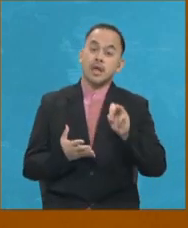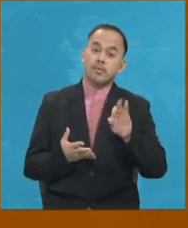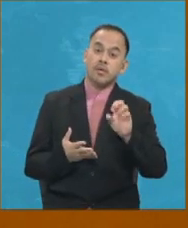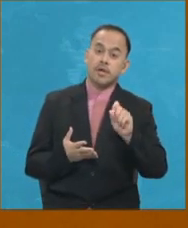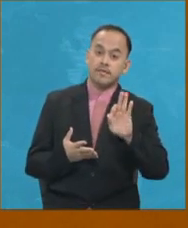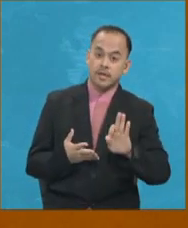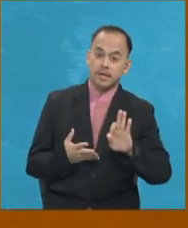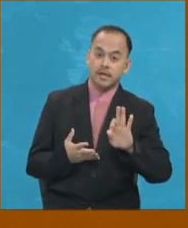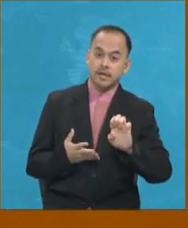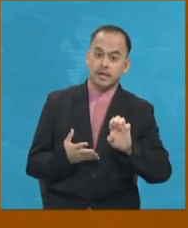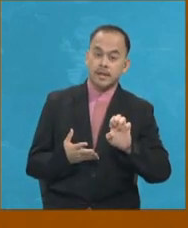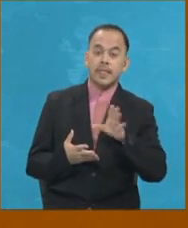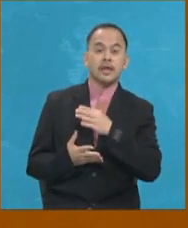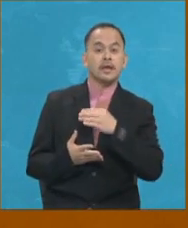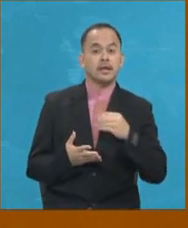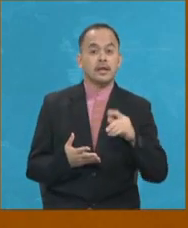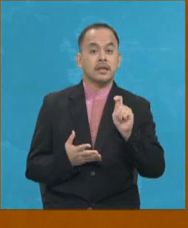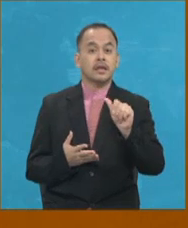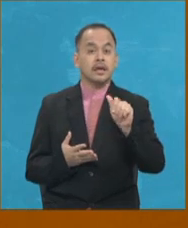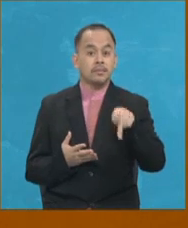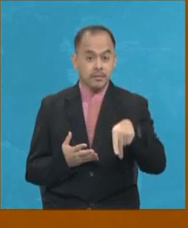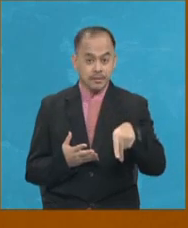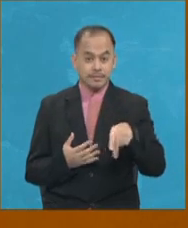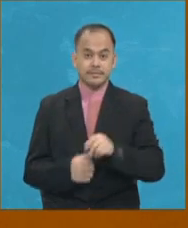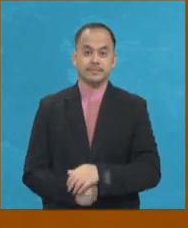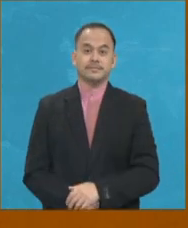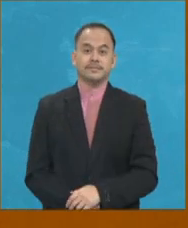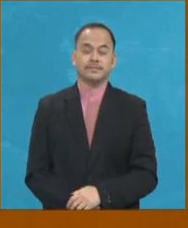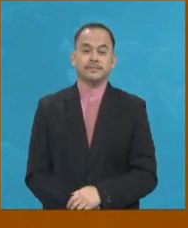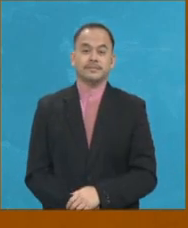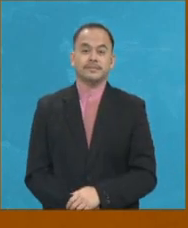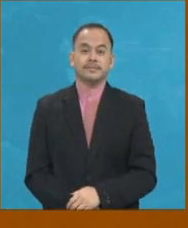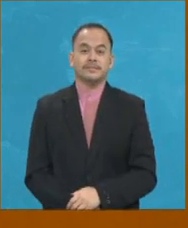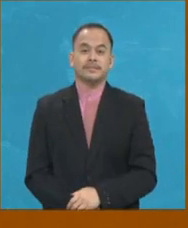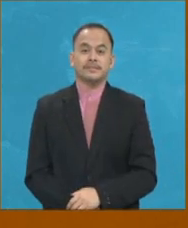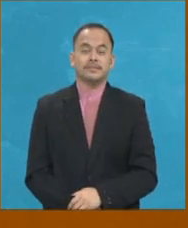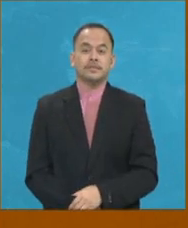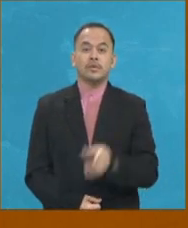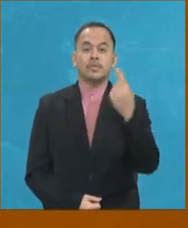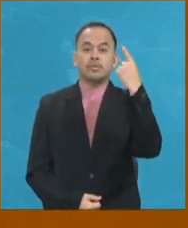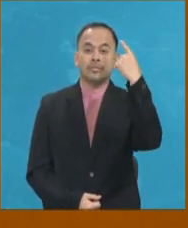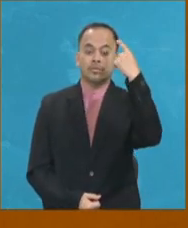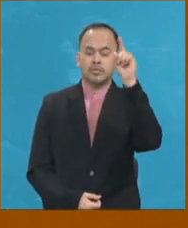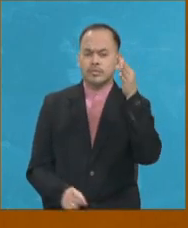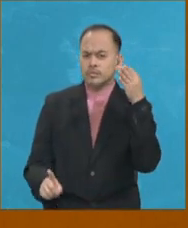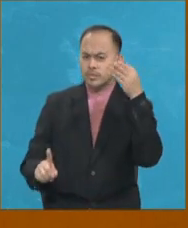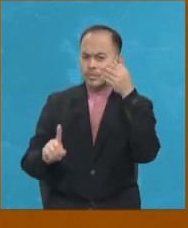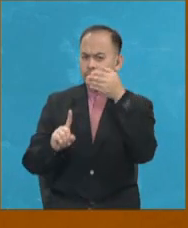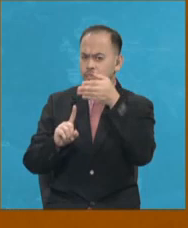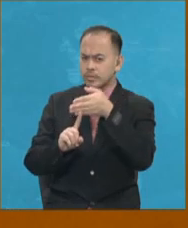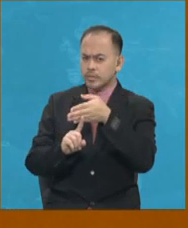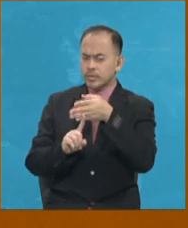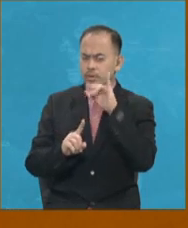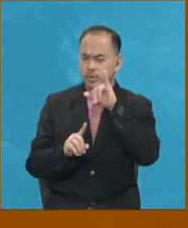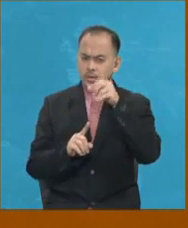Hai dengan kerjasama tabung amanah bekerja di FB begitu Yuan untuk